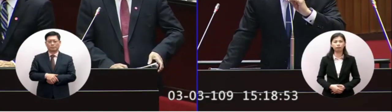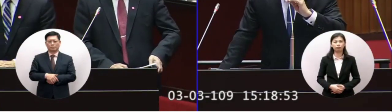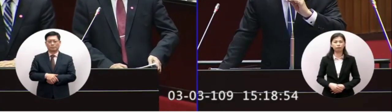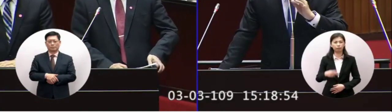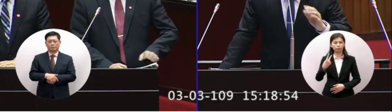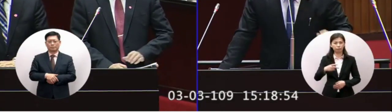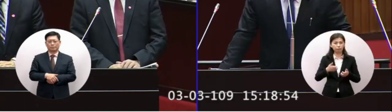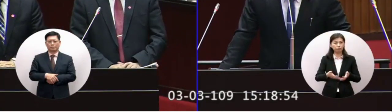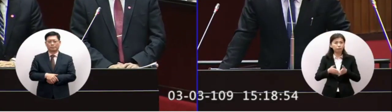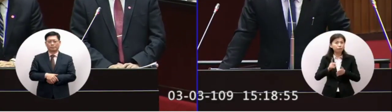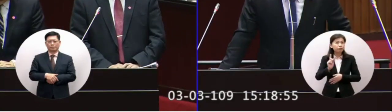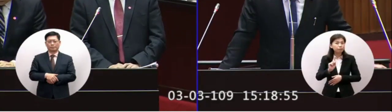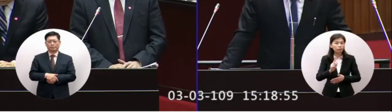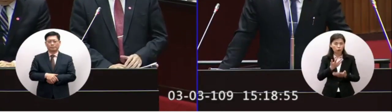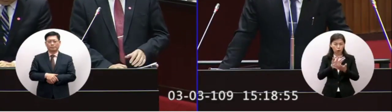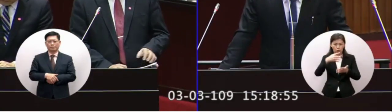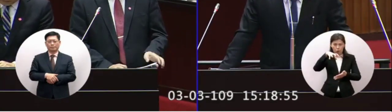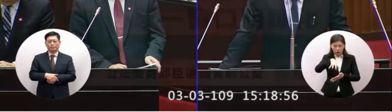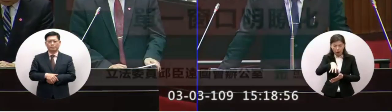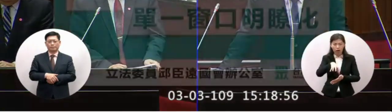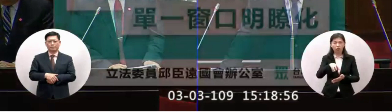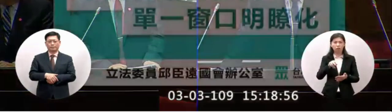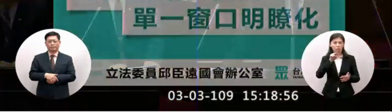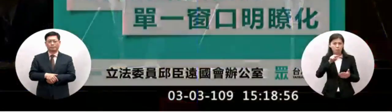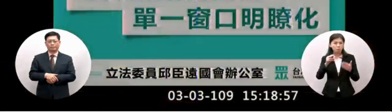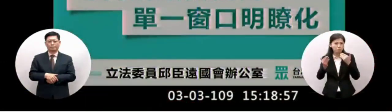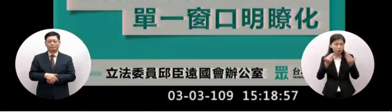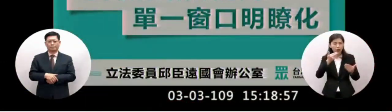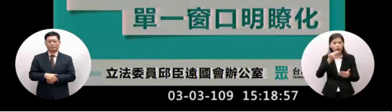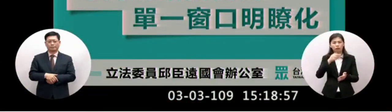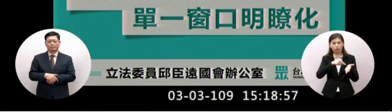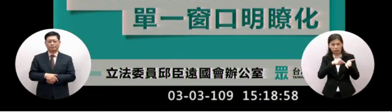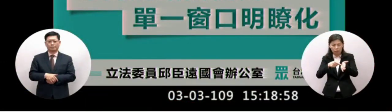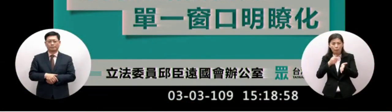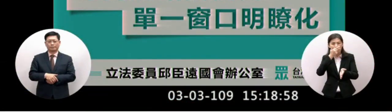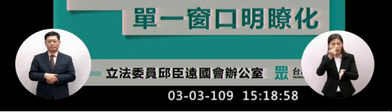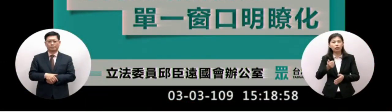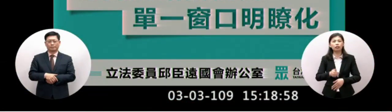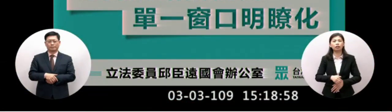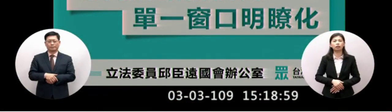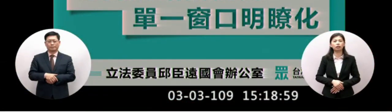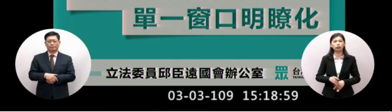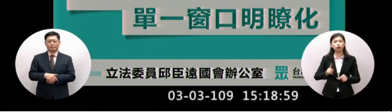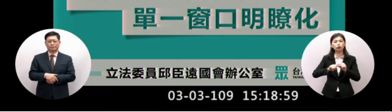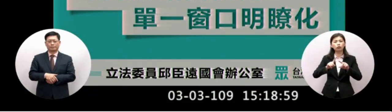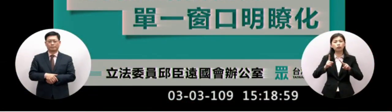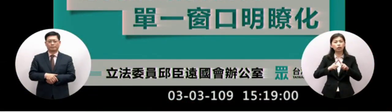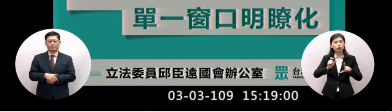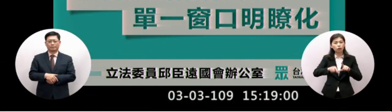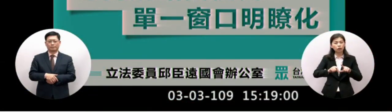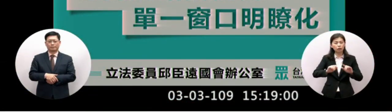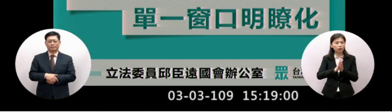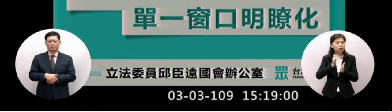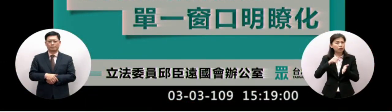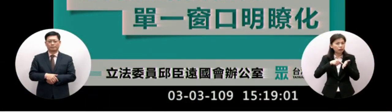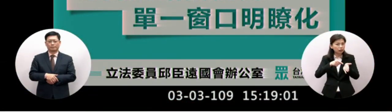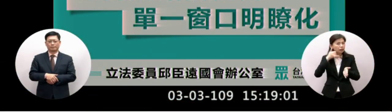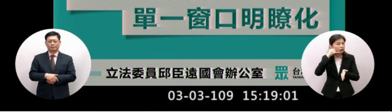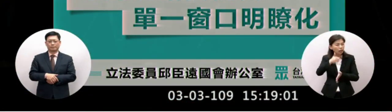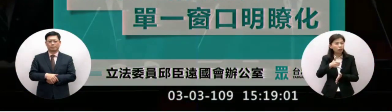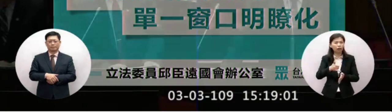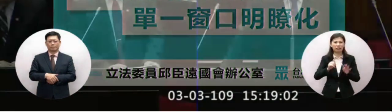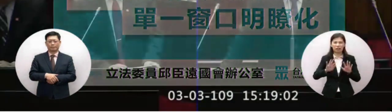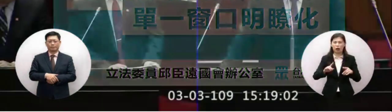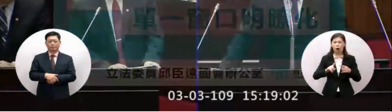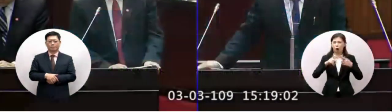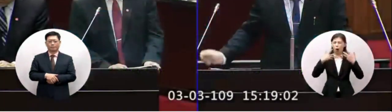然后最重要就是说专门的网站要便民，单一窗口明朗化，因为我知道中小企业马上办这个电话现在应该都被打